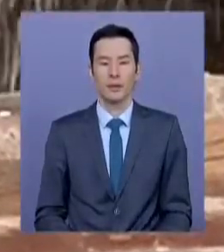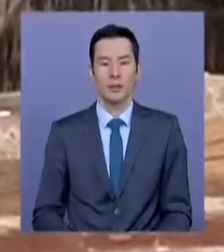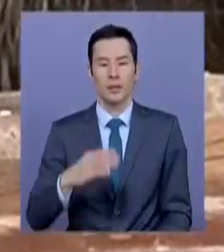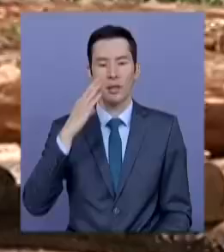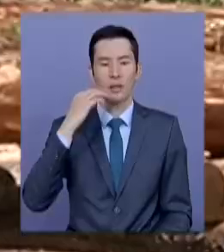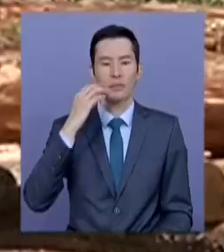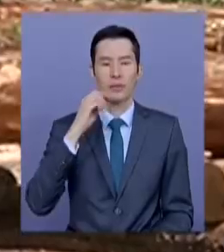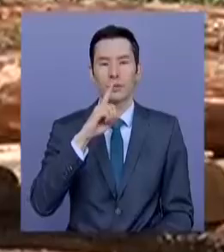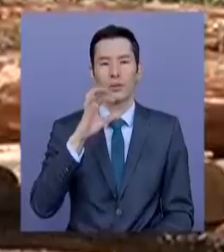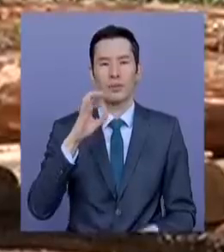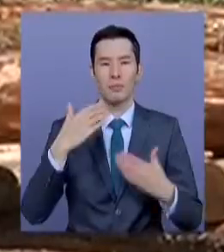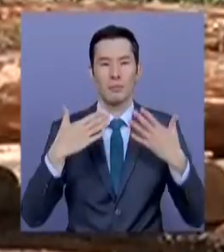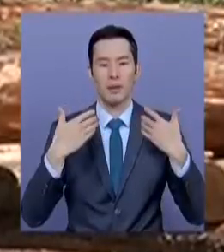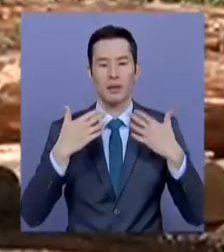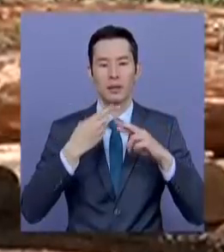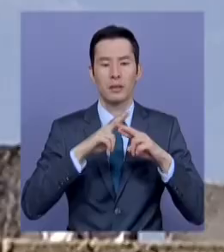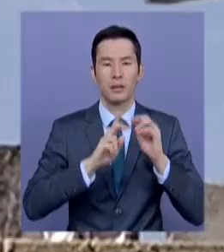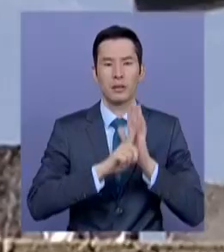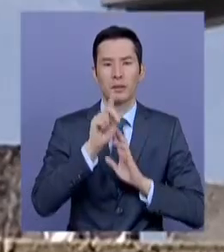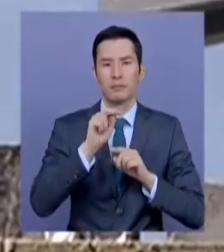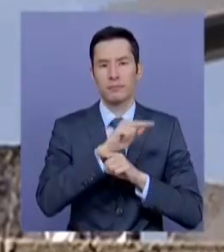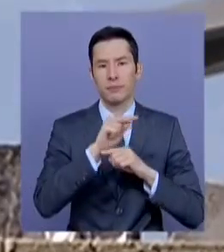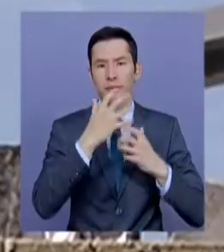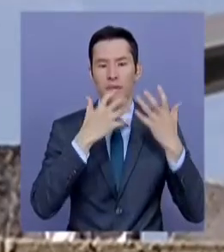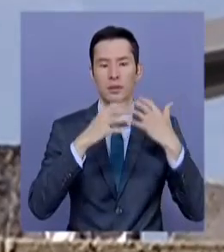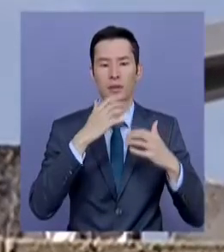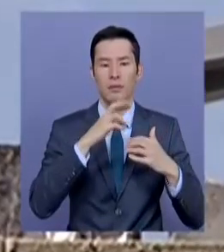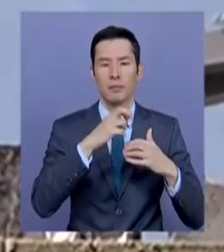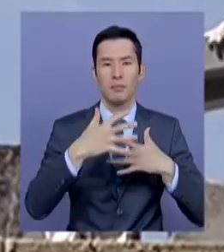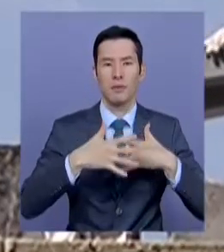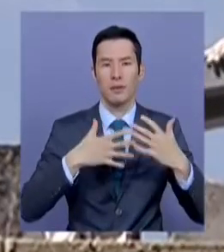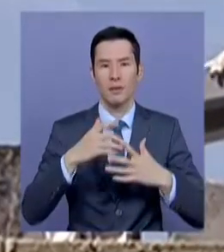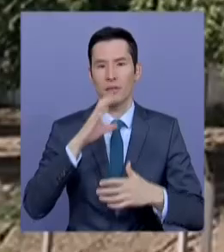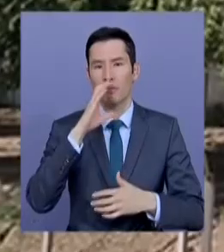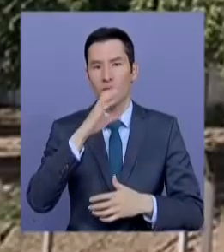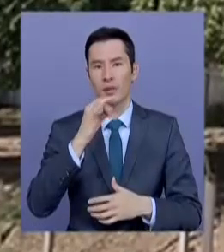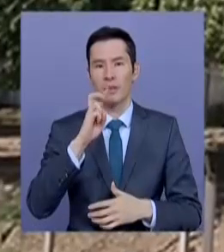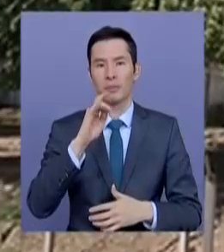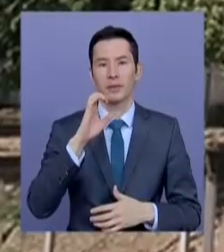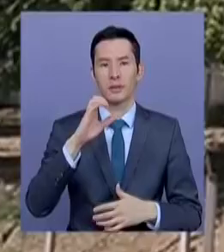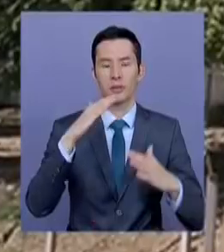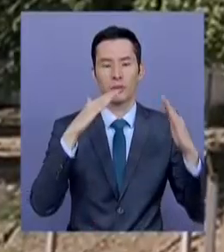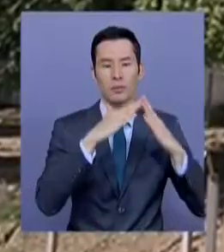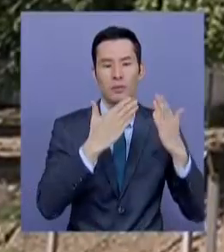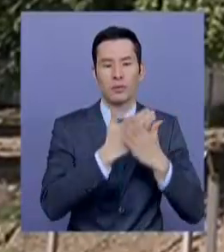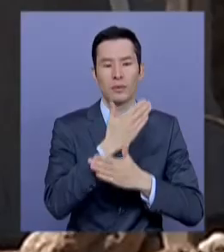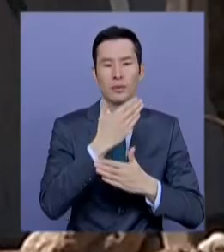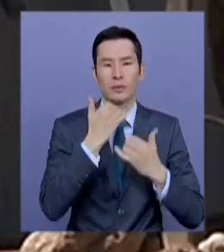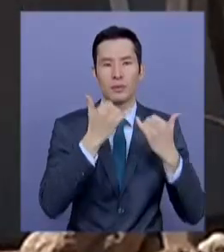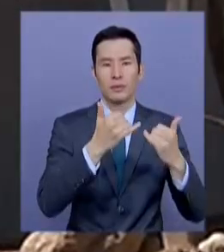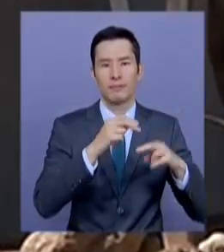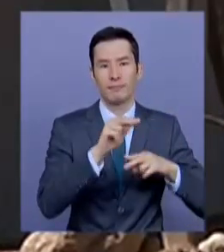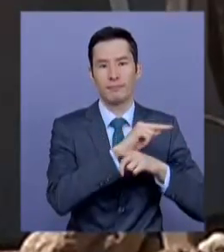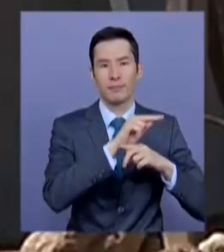Алматы зообағында құрылыс жұмыстары қызу жүріп жатыр. Мұнда аюдың, қасқырдың және барыстың үйжайлары жаңадан салынуда. Енді